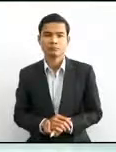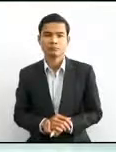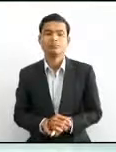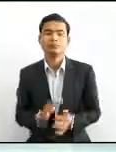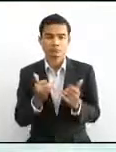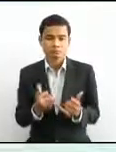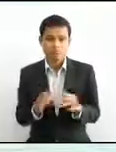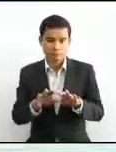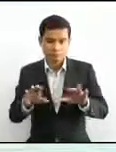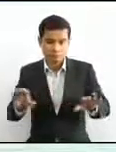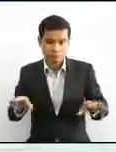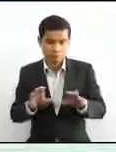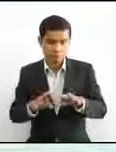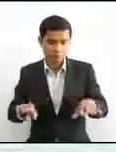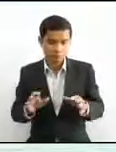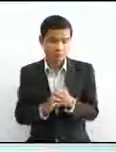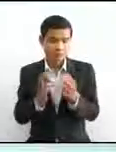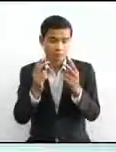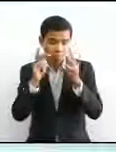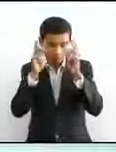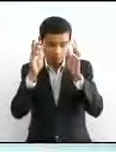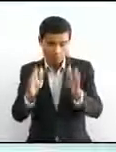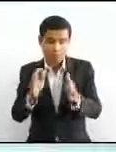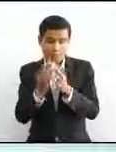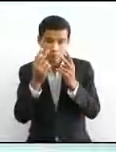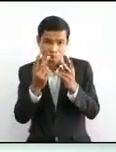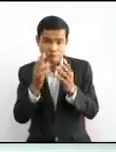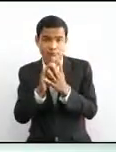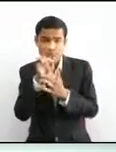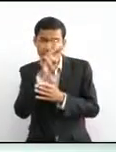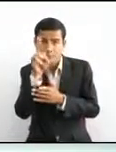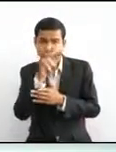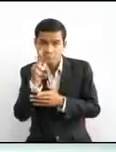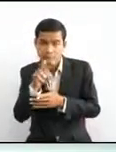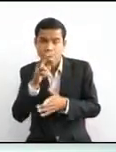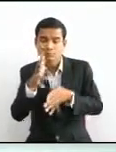chà là con được ở khnía chăm mớ này kêu ăn tập bọt để con được ở khnía ná